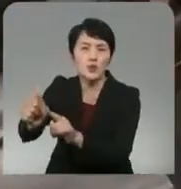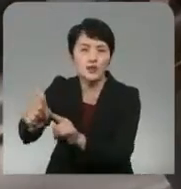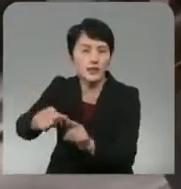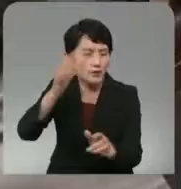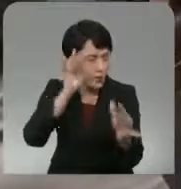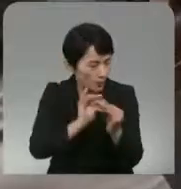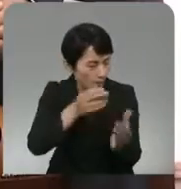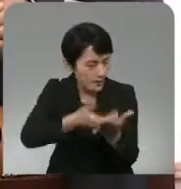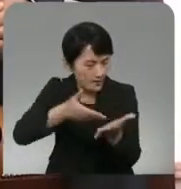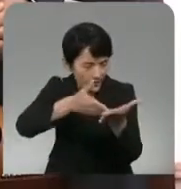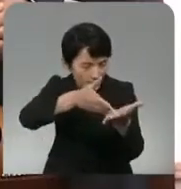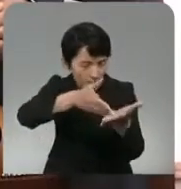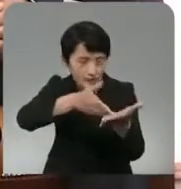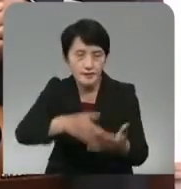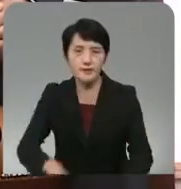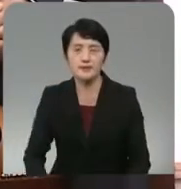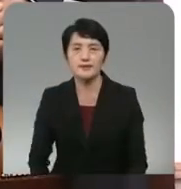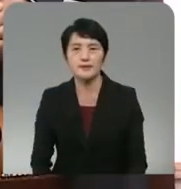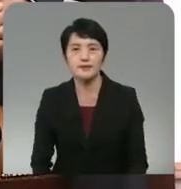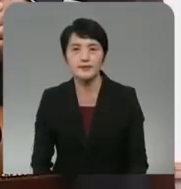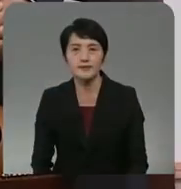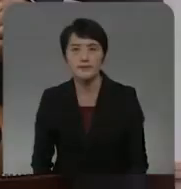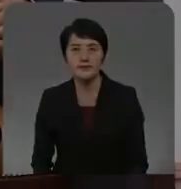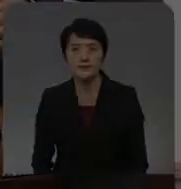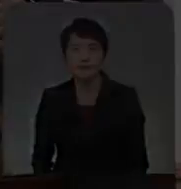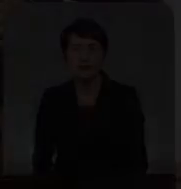винда тихоокеанском регионе